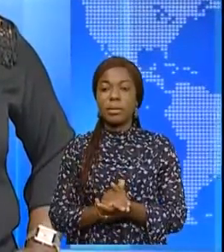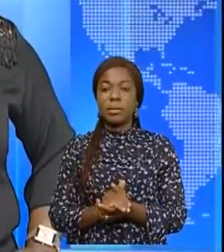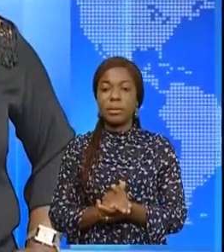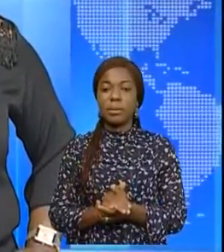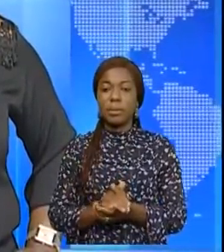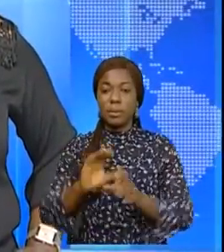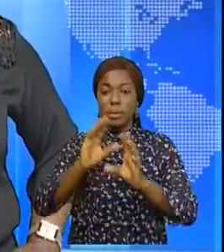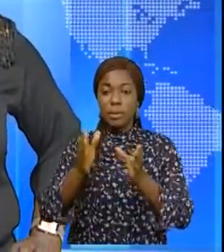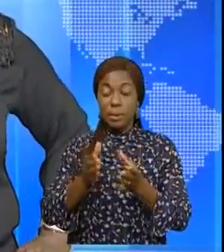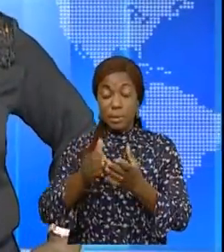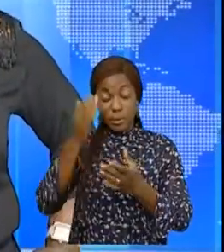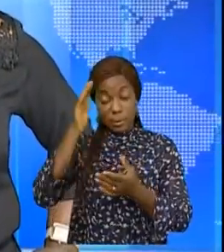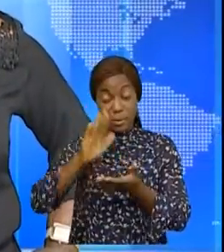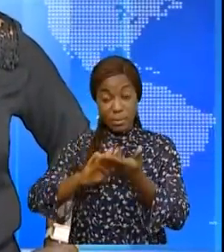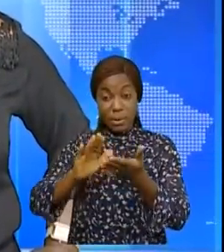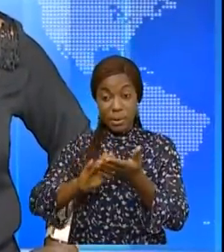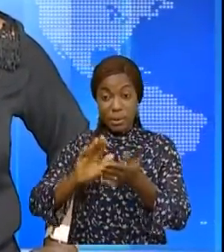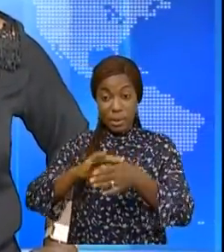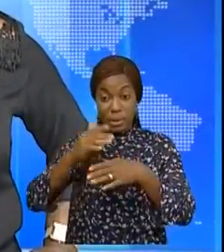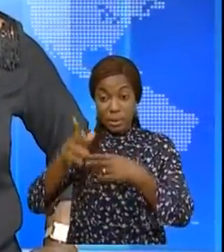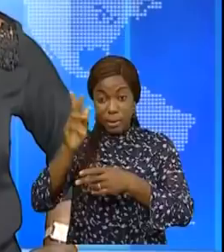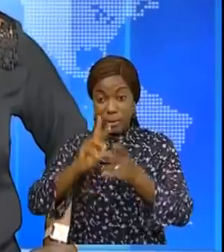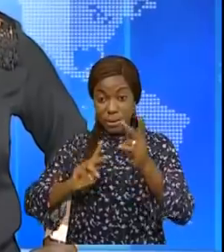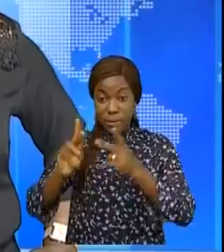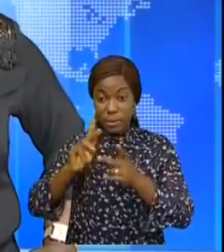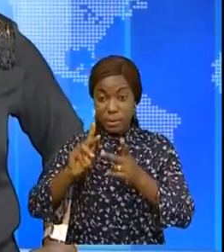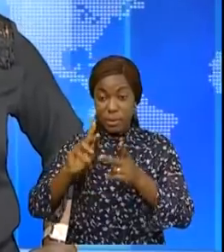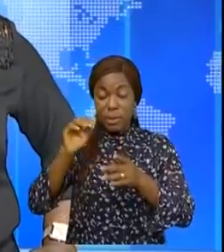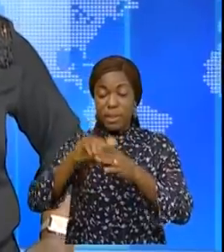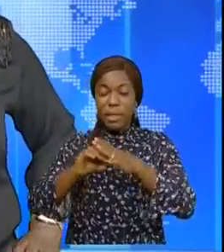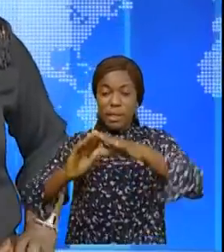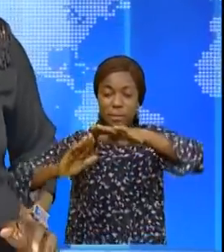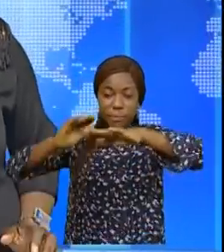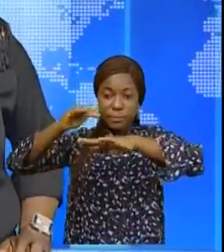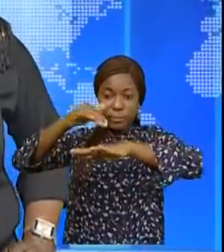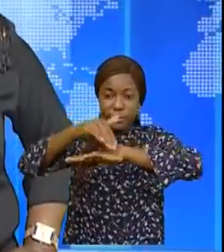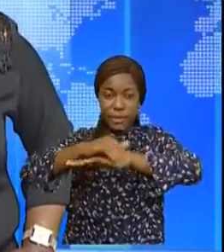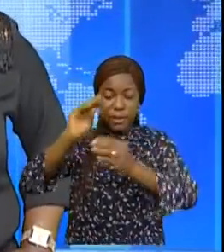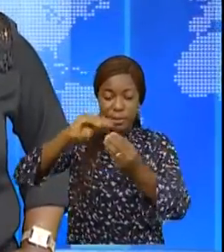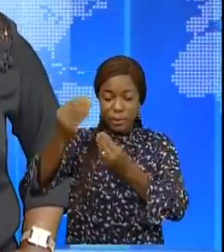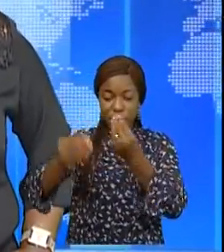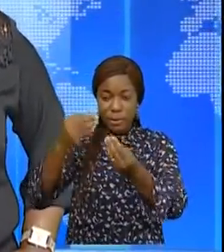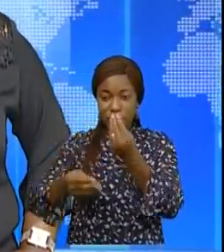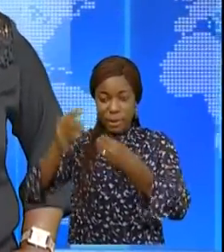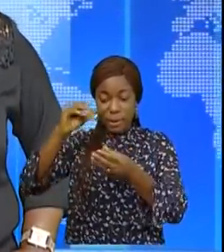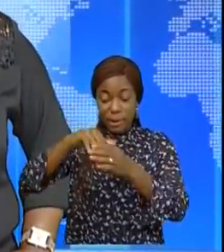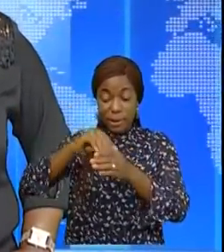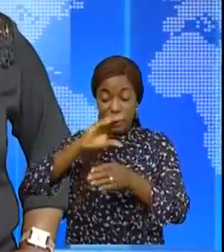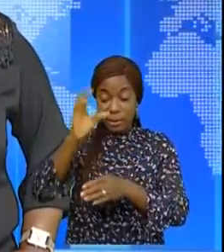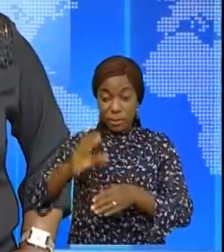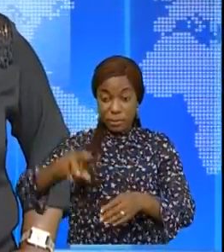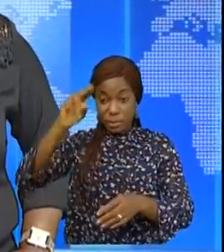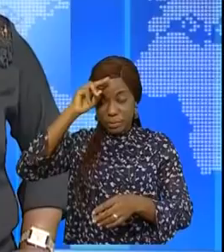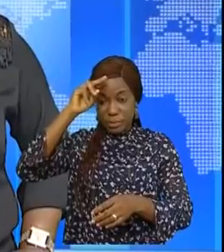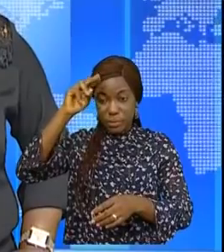Toutes nos excuses pour ce désagrément. Après sa visite au saut de mouton de Bitabé dans la commune de Massina, le ministre d'État,